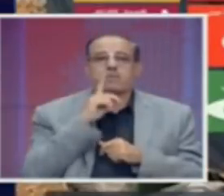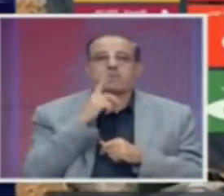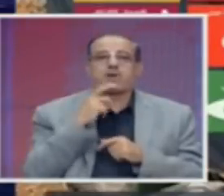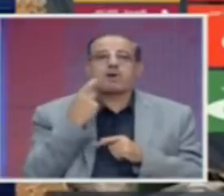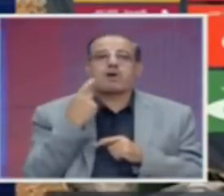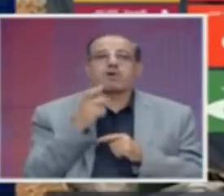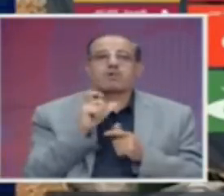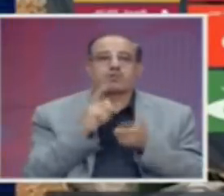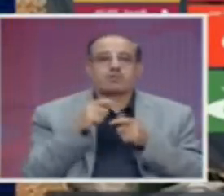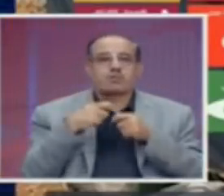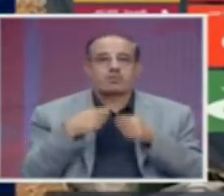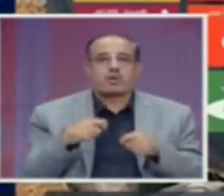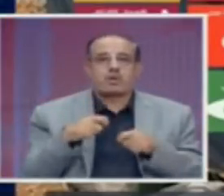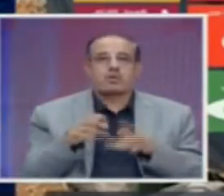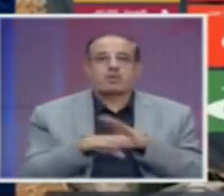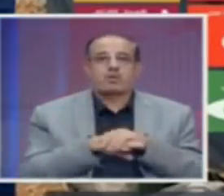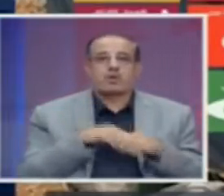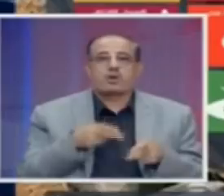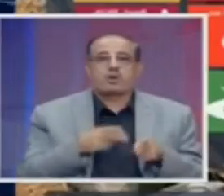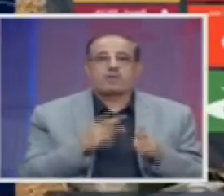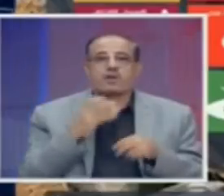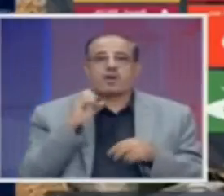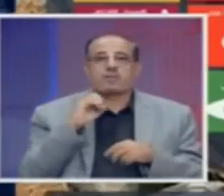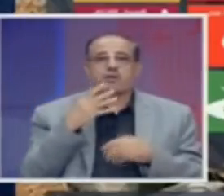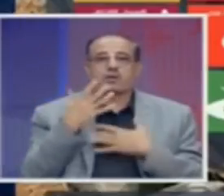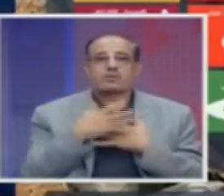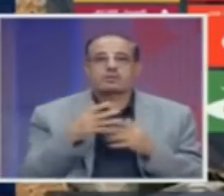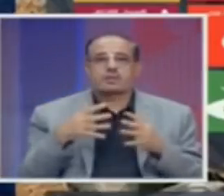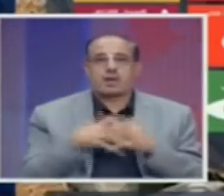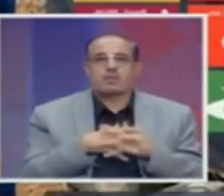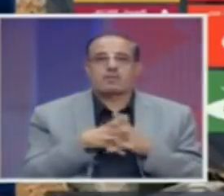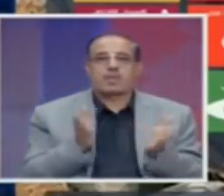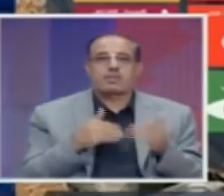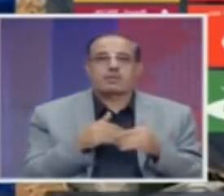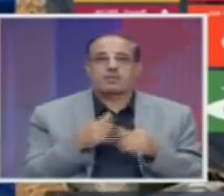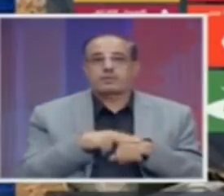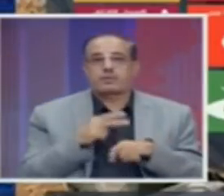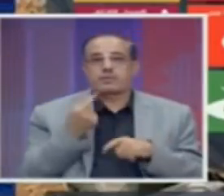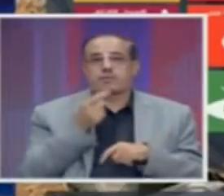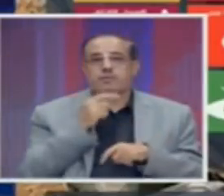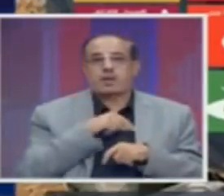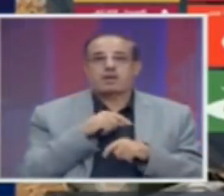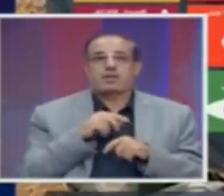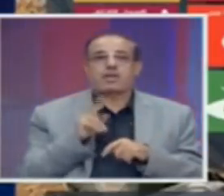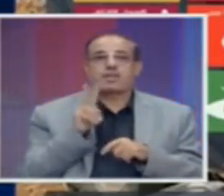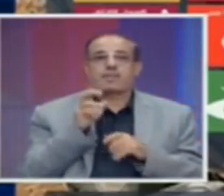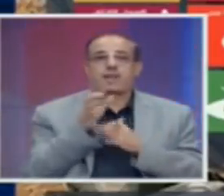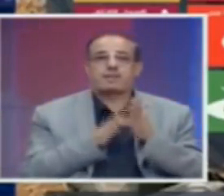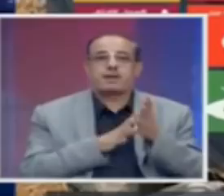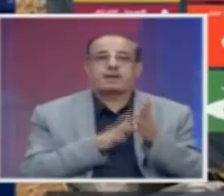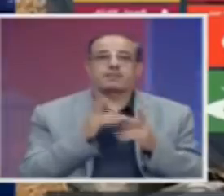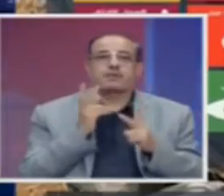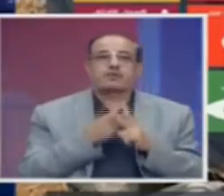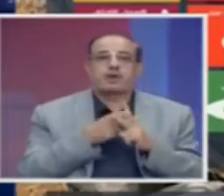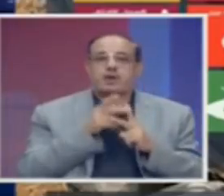وصل إلى 1.1 مليار دولار، موضحة أنه تم تنفيذ 14 مشروعا بالتعاون مع الصندوق استفاد